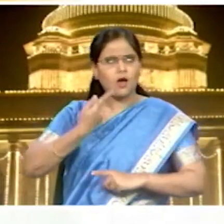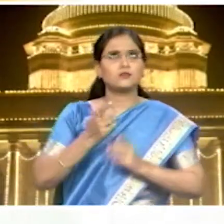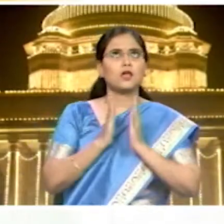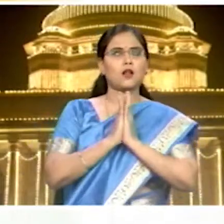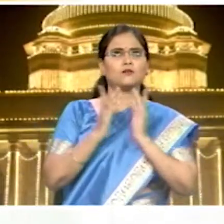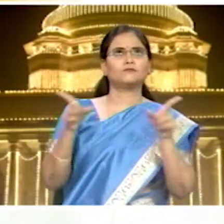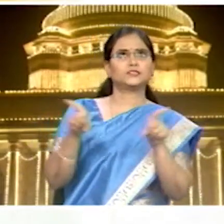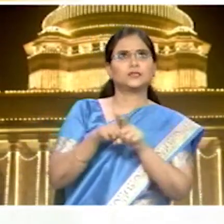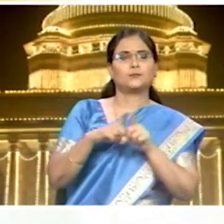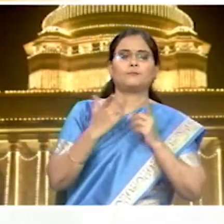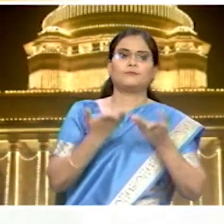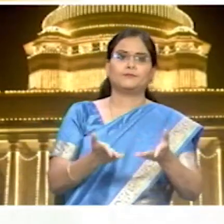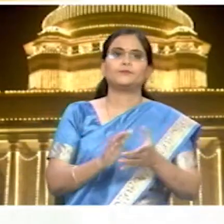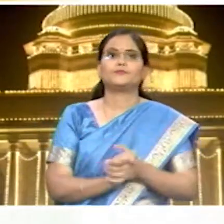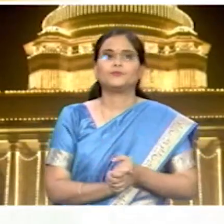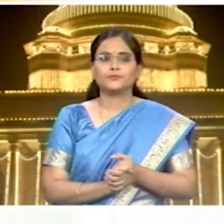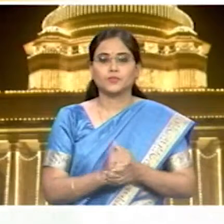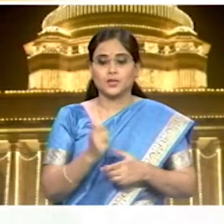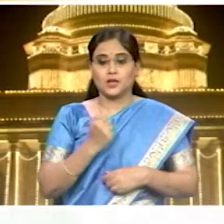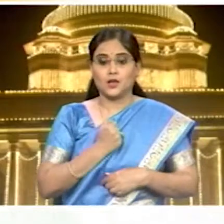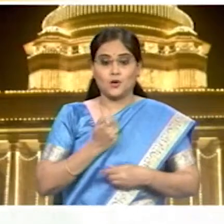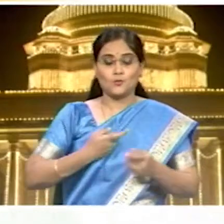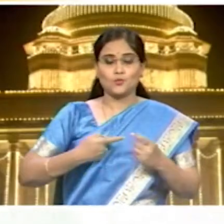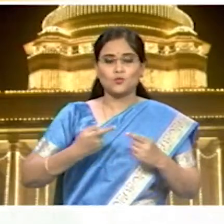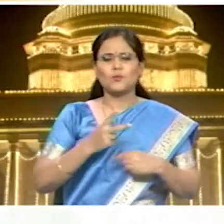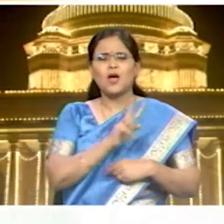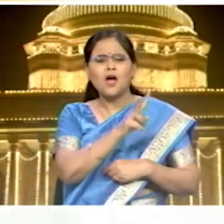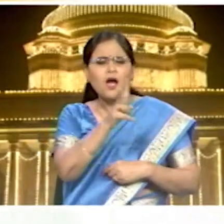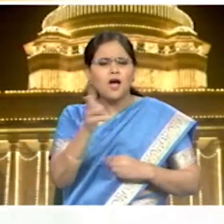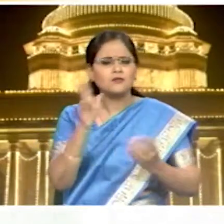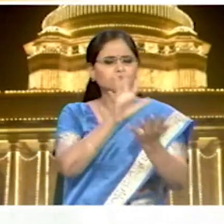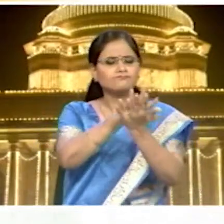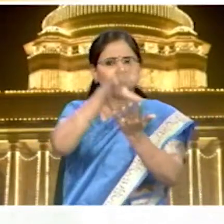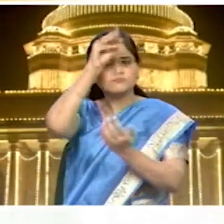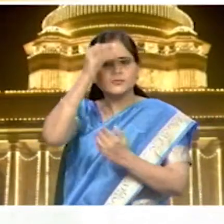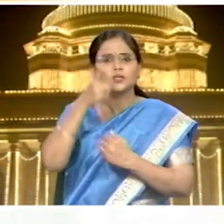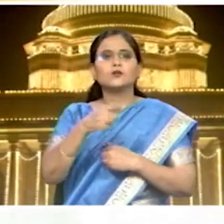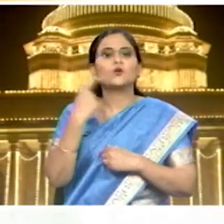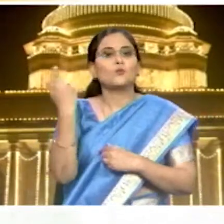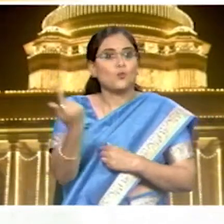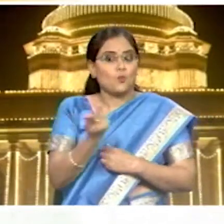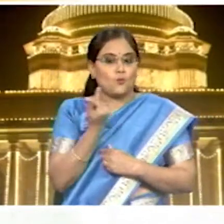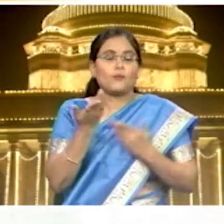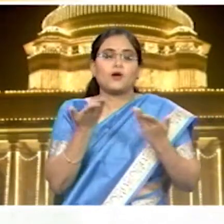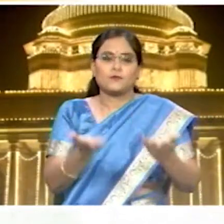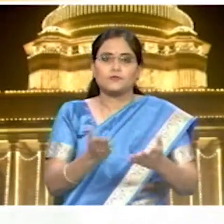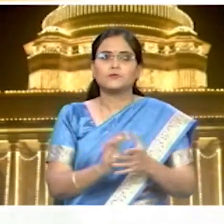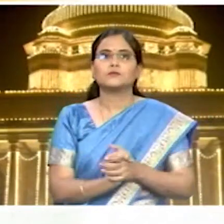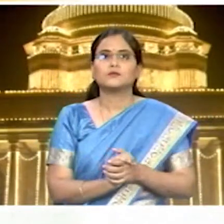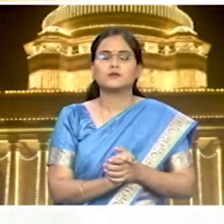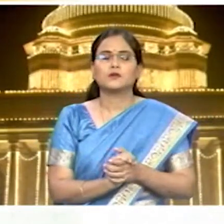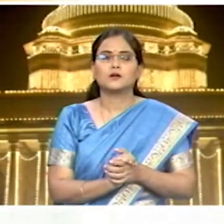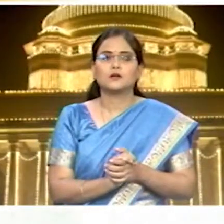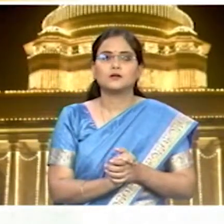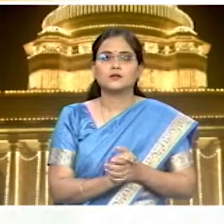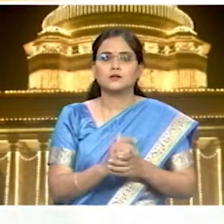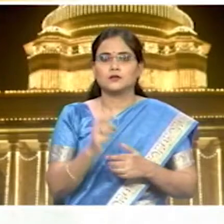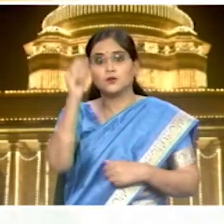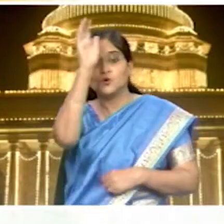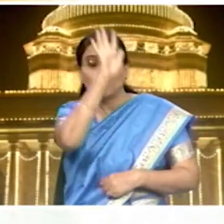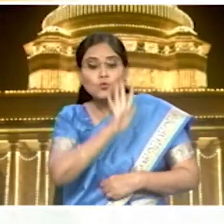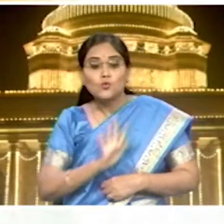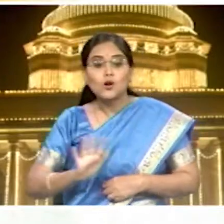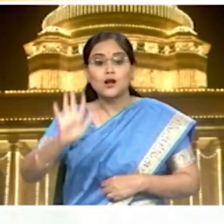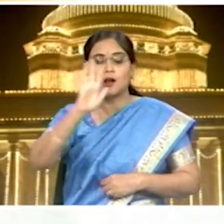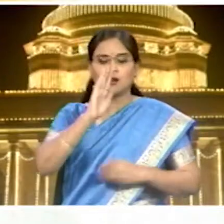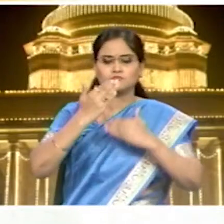में हमने जो कुछ सीखा है वो सब उपयोगी साबित होगा, क्योंकि हम राष्ट्र की यात्रा